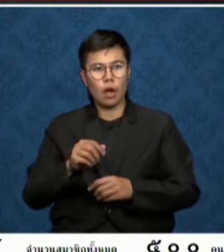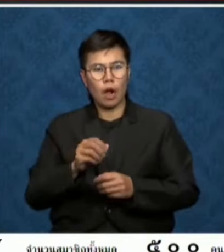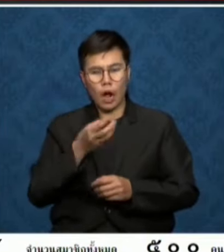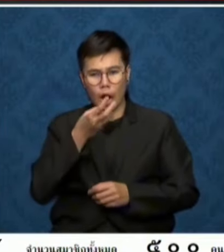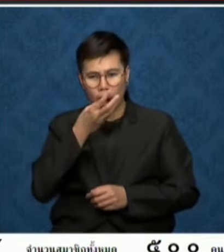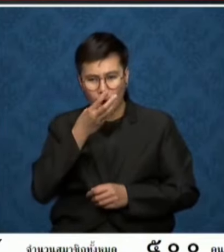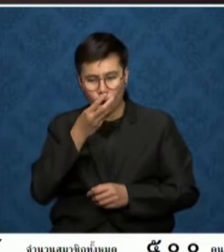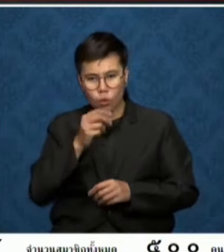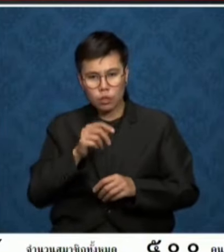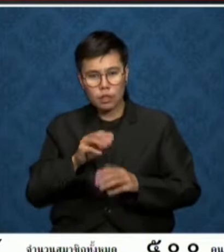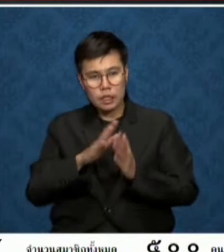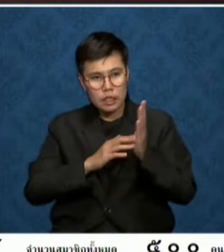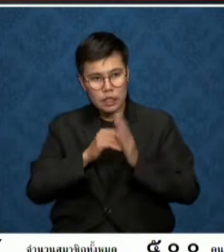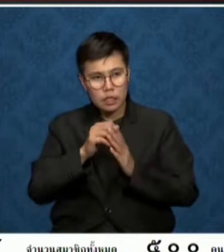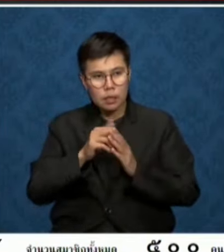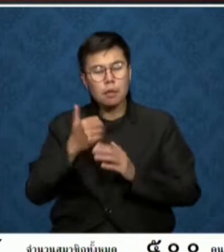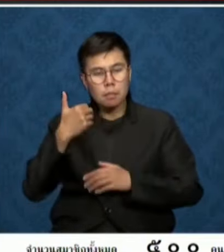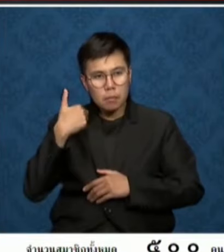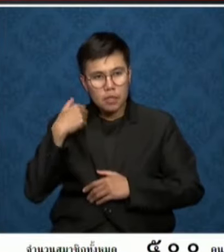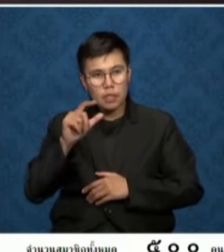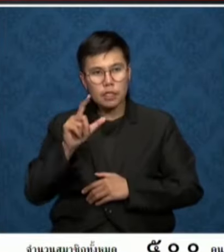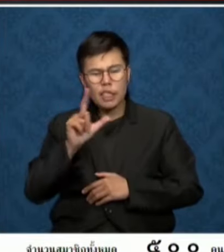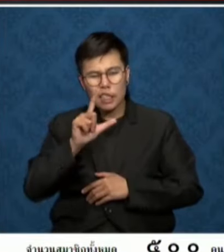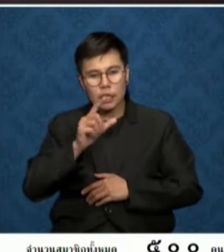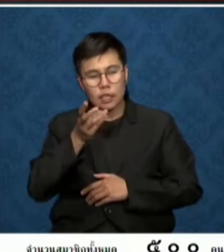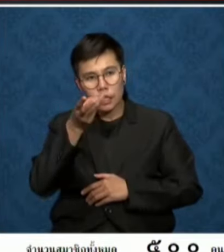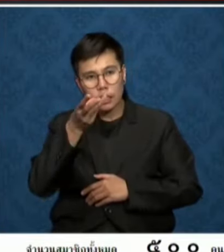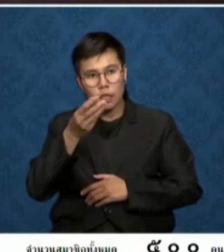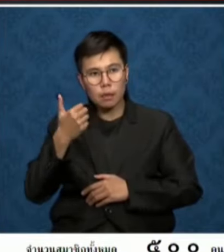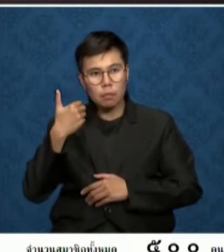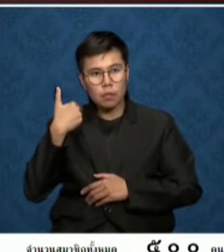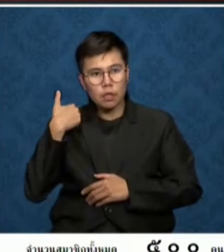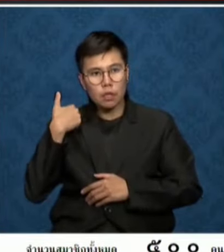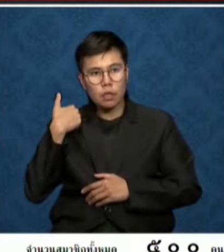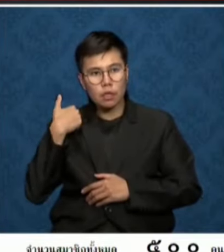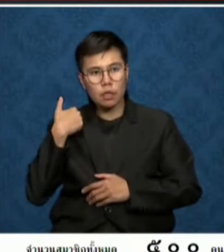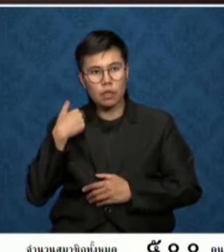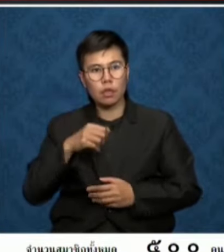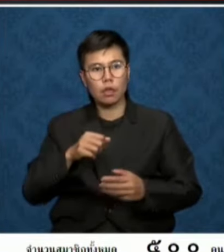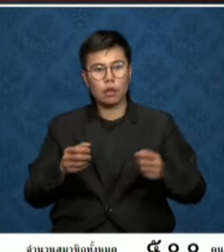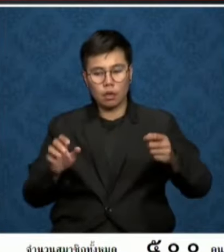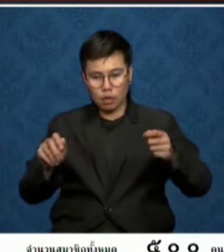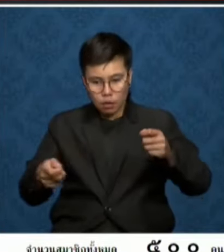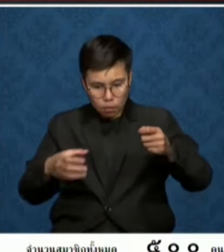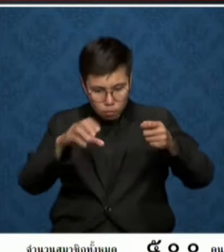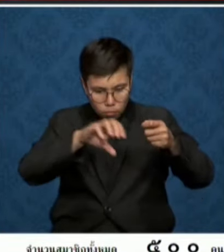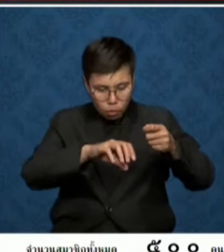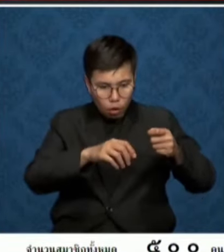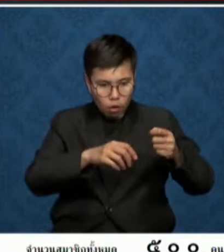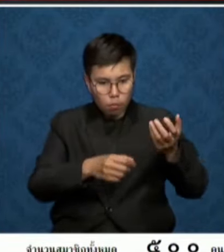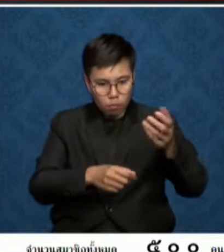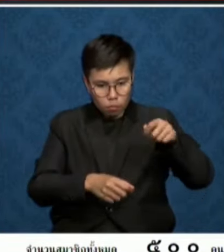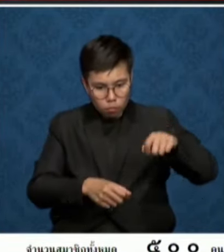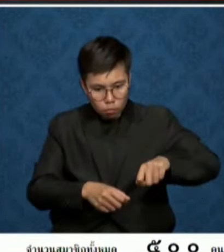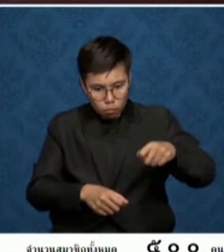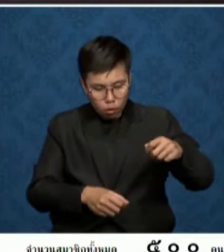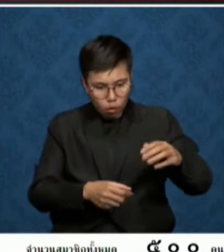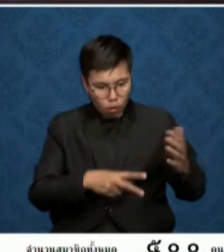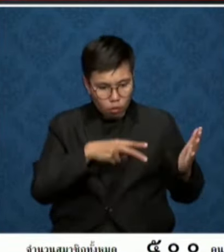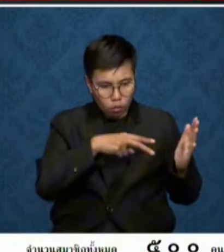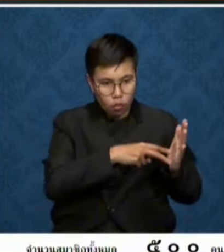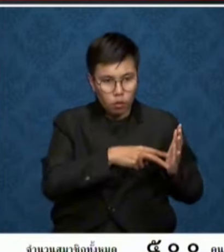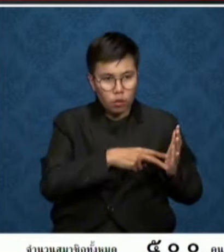จะเหลืองนิดนึงก็เอาหม้อข้าวเนี่ยมานะครับแล้วก็จัดถุงแล้วก็เราก็กินกันนะครับทั้